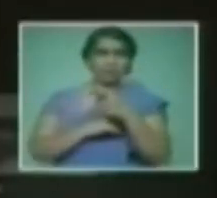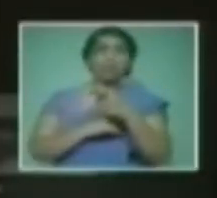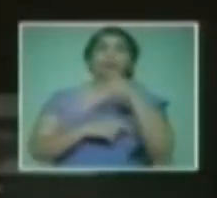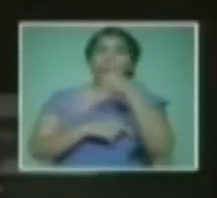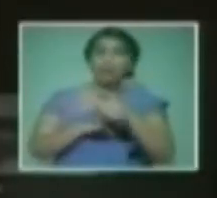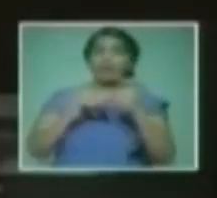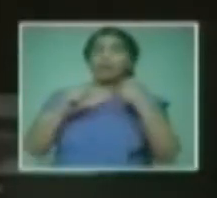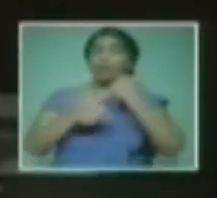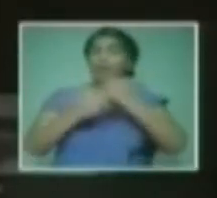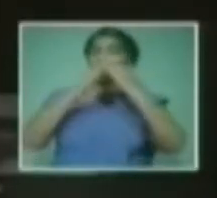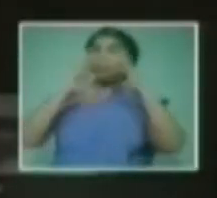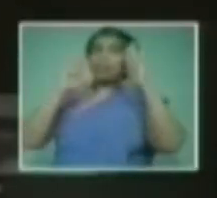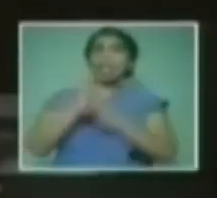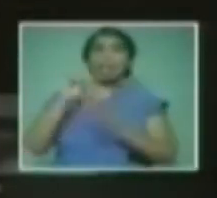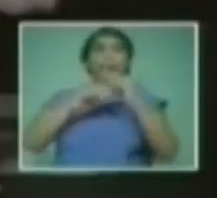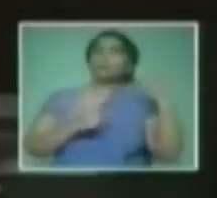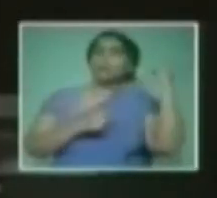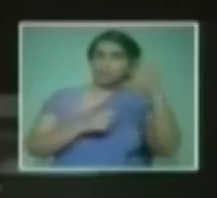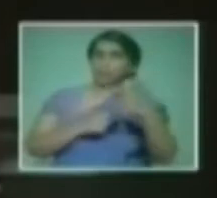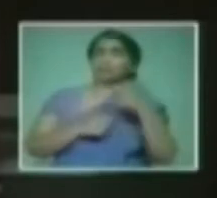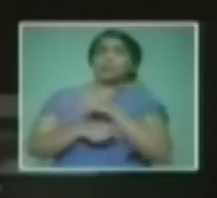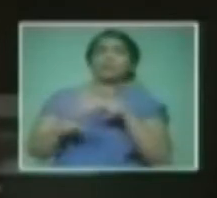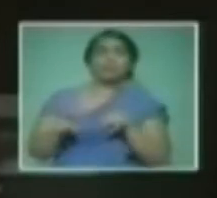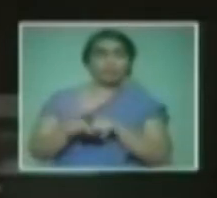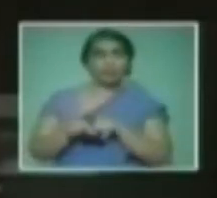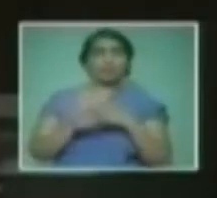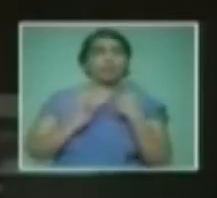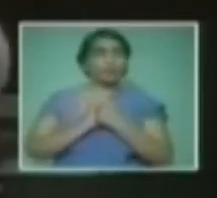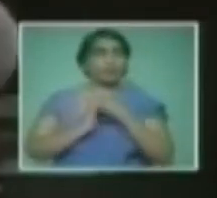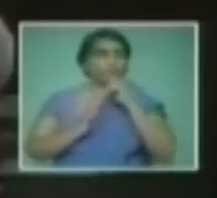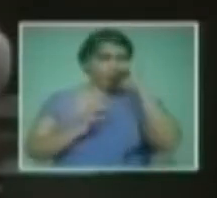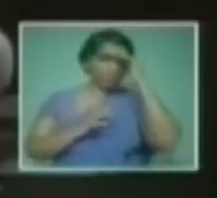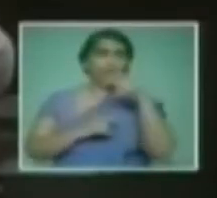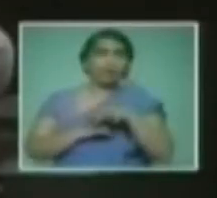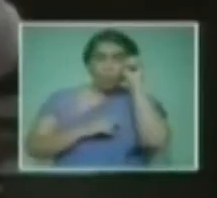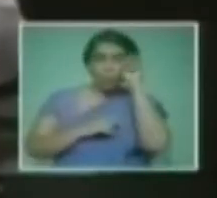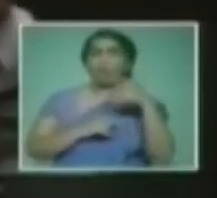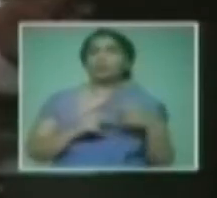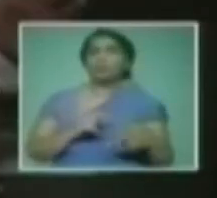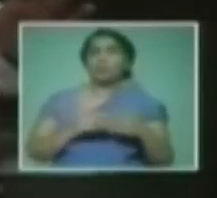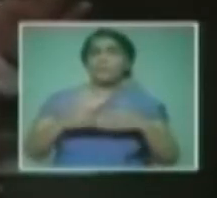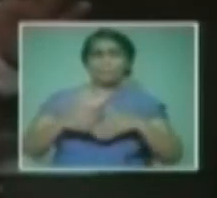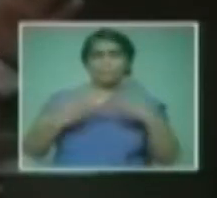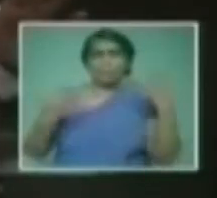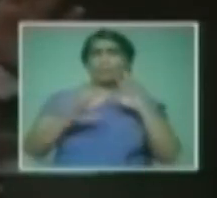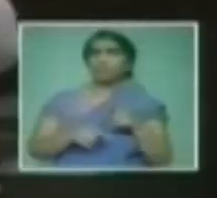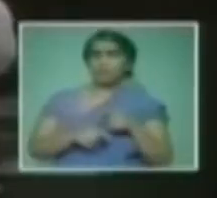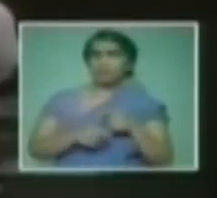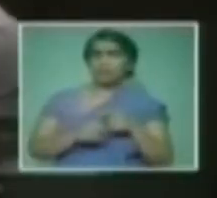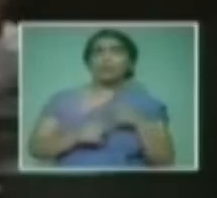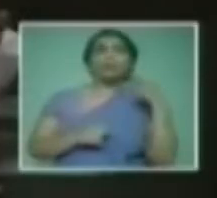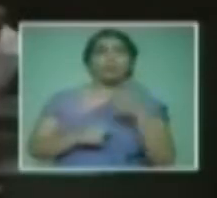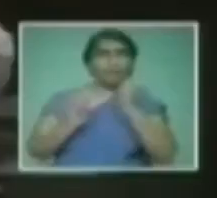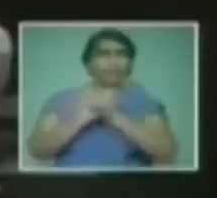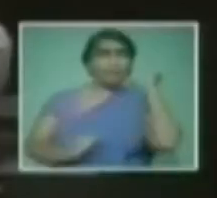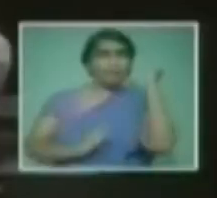இங்கே இருக்கின்றார்கள். எனவே காலை வேளையில் பத்திரிகை செய்தியில் இந்த விடயத்தை வைத்துக் கொண்டு சேறு பூசுவதை நிறுத்த வேண்டும். சரியான தகவல்களை வெளியிடாமையை காரணம்